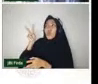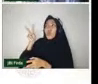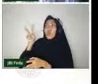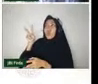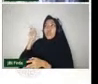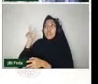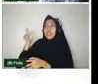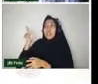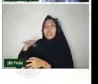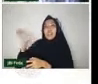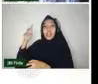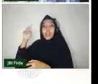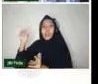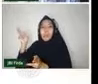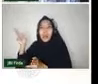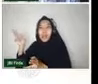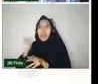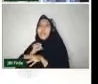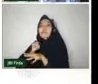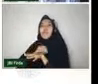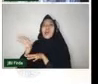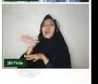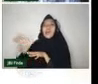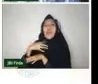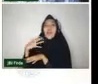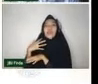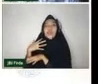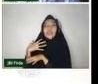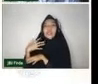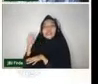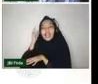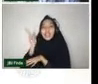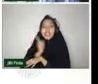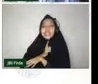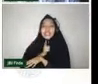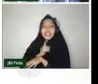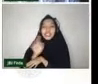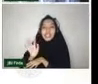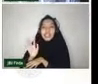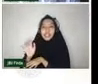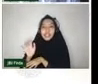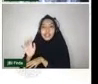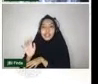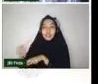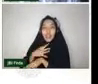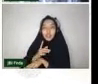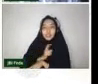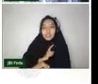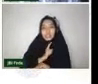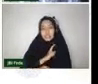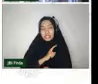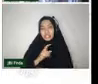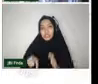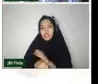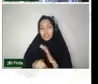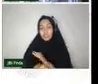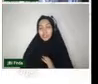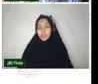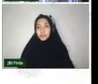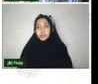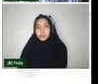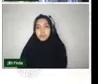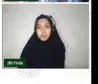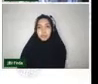akan mempengaruhi mereka itu secara tidak sadar. Secara tidak sendirinya mereka itu akan berpengaruh. Ketika mungkin